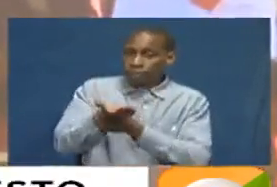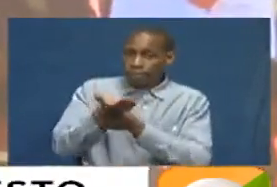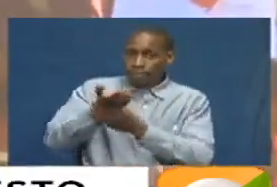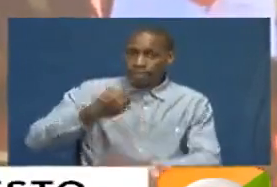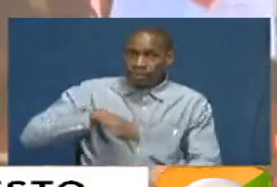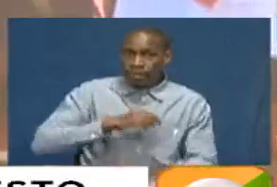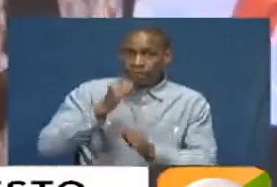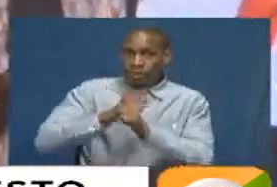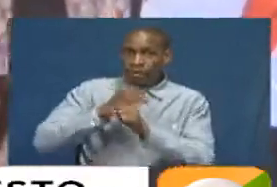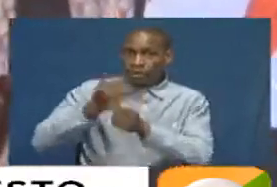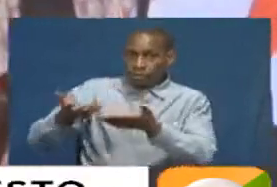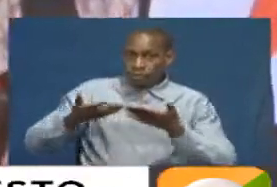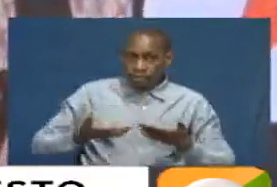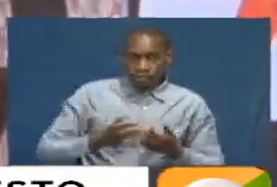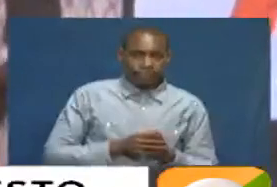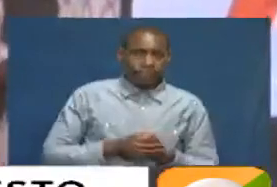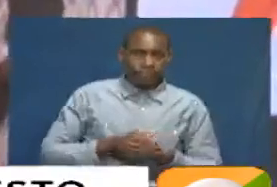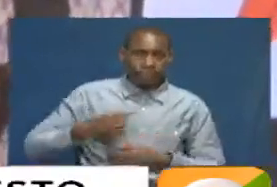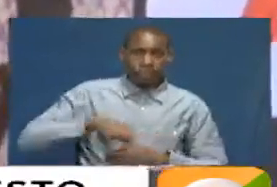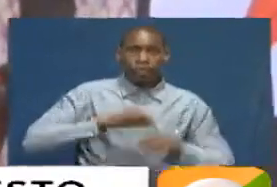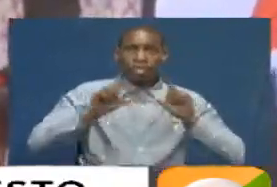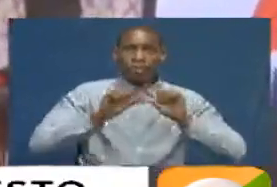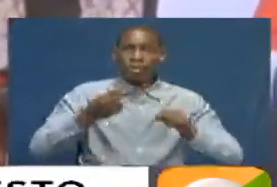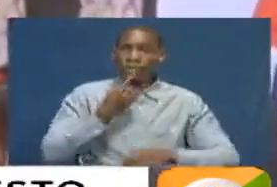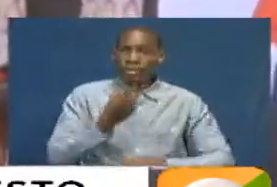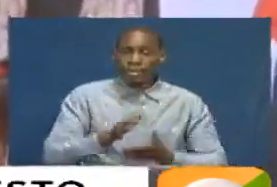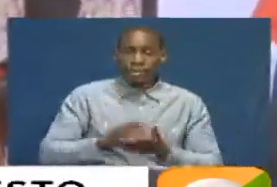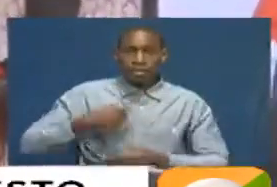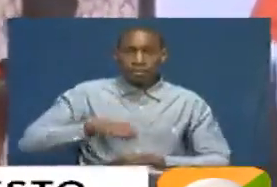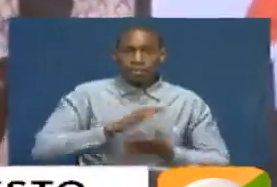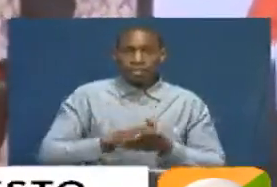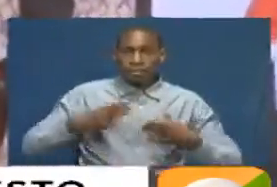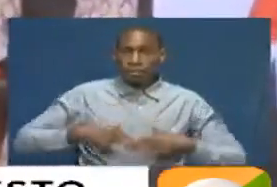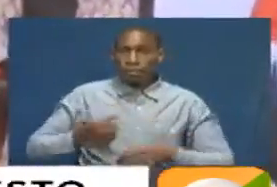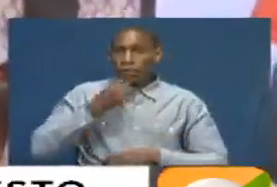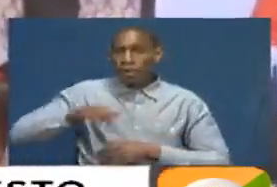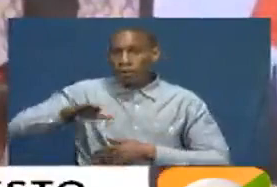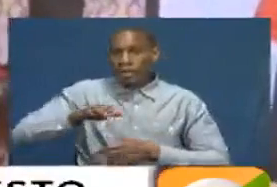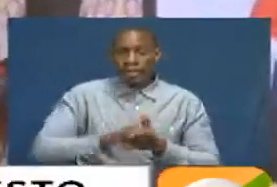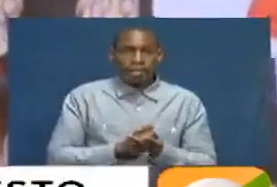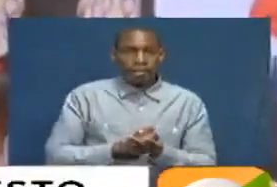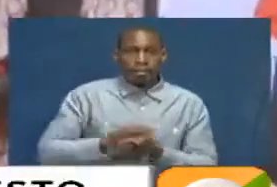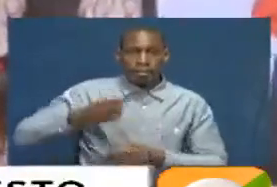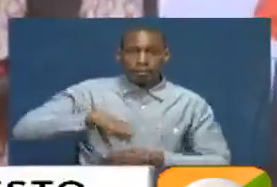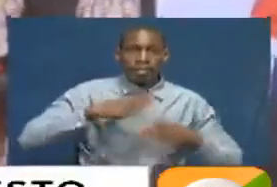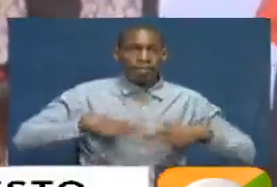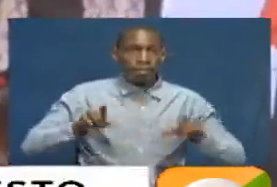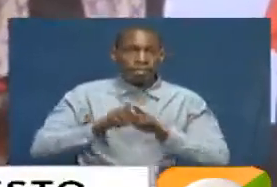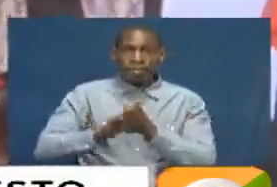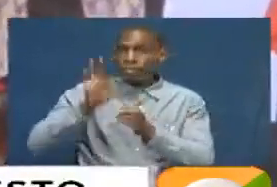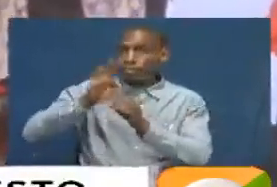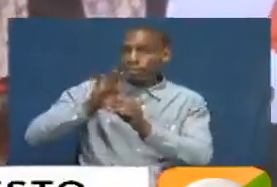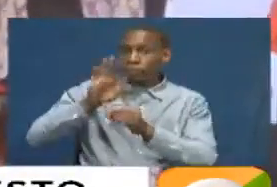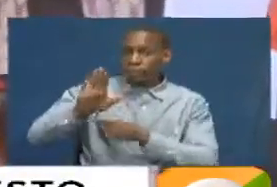sisi tupee kazi. Na tumesema sisi ni watu wa Nyanza. Sisi ni watu ambao